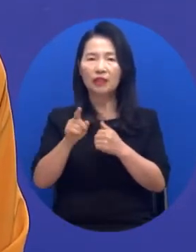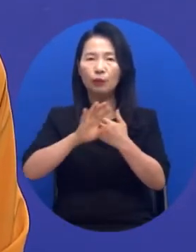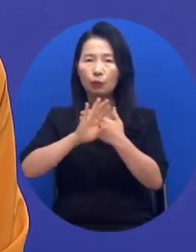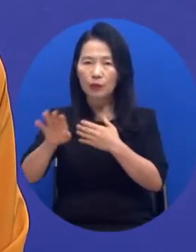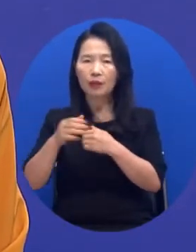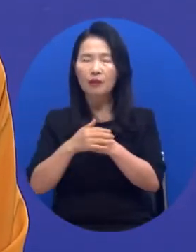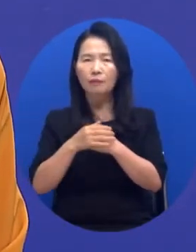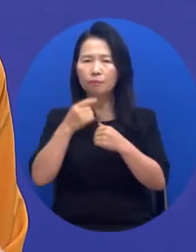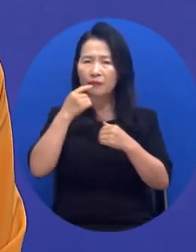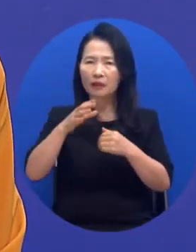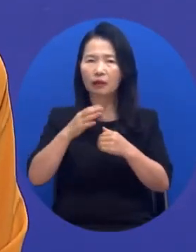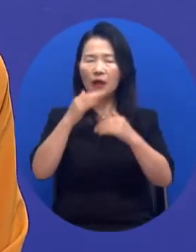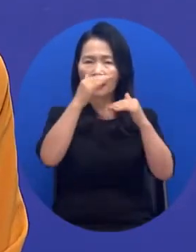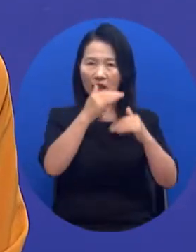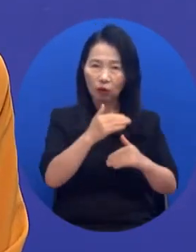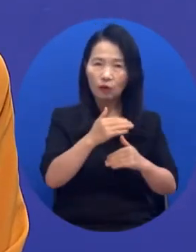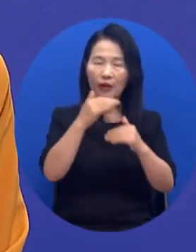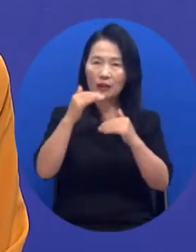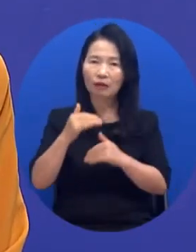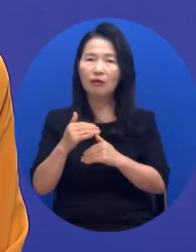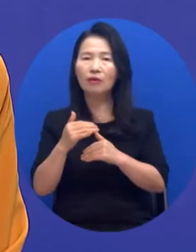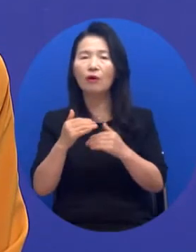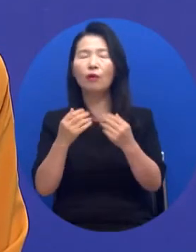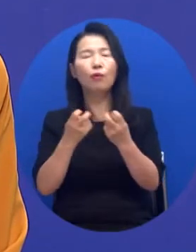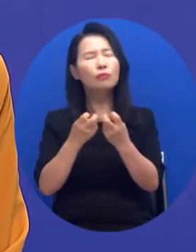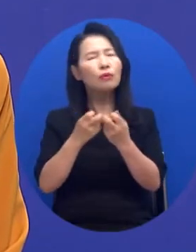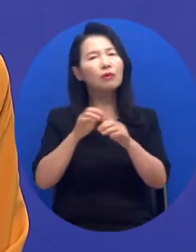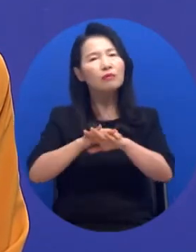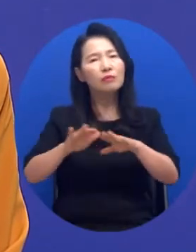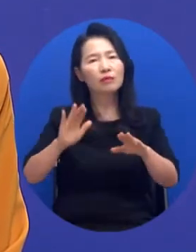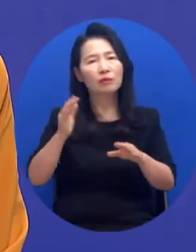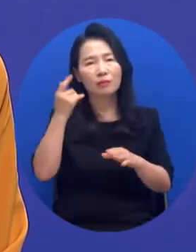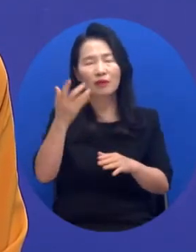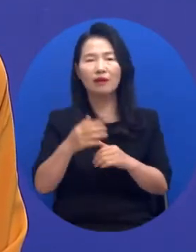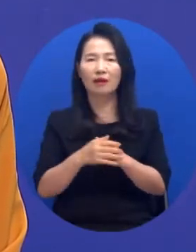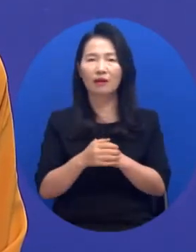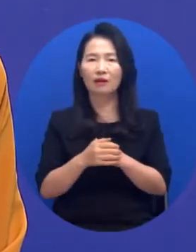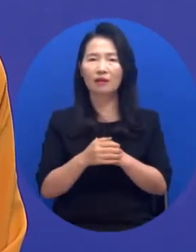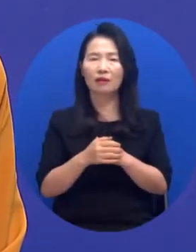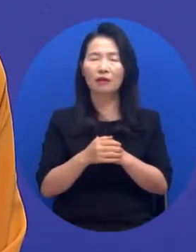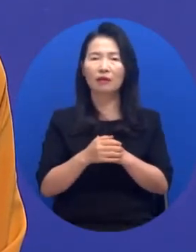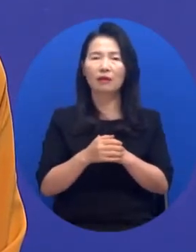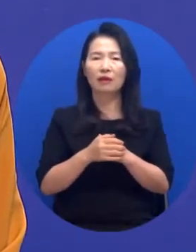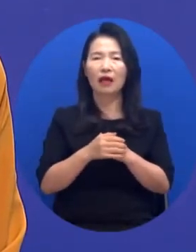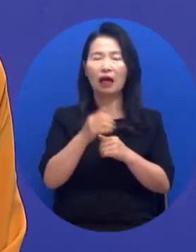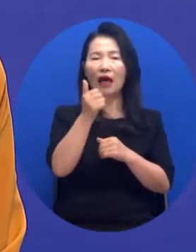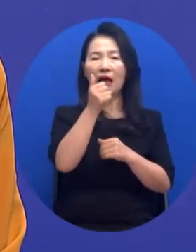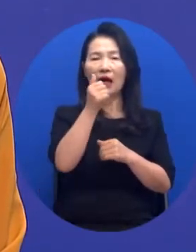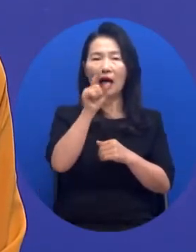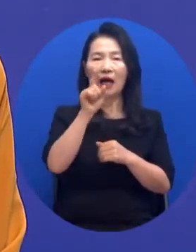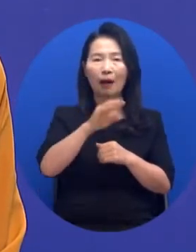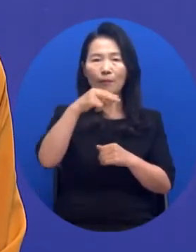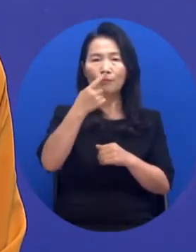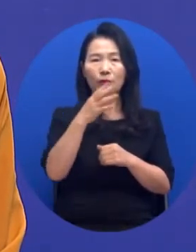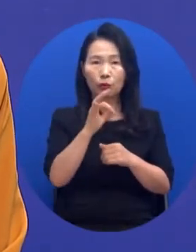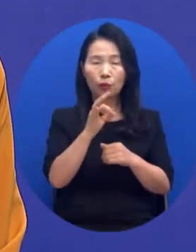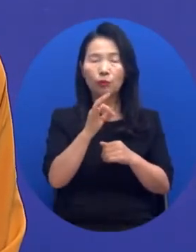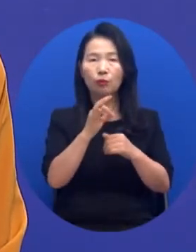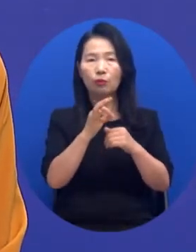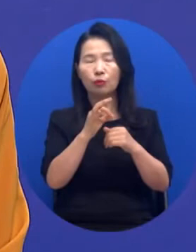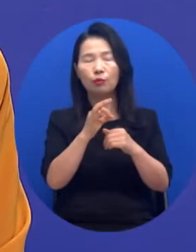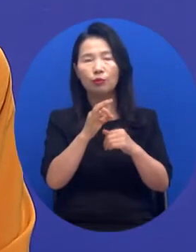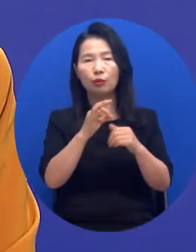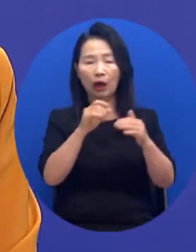미즈나 난건 들 있는데 이런 것들을 어떻게 처리해야 되는 지가 좀 궁금합니다 아 예장합동 만 해줘요 100여개가 넘는